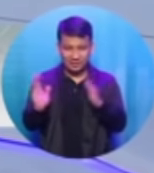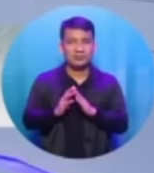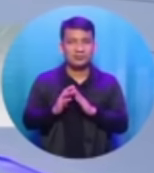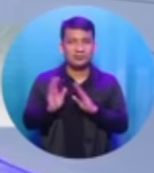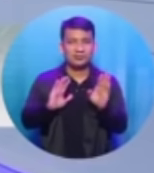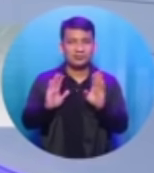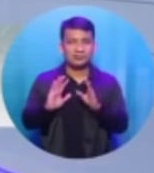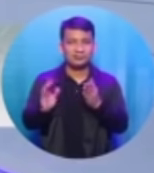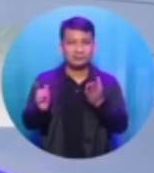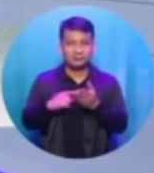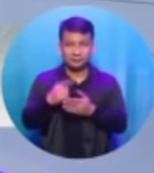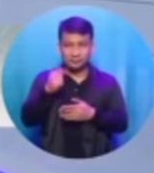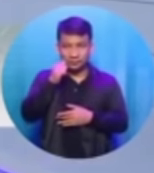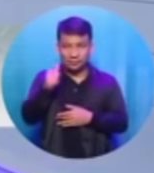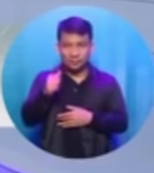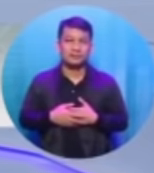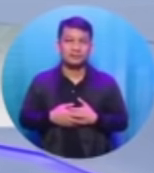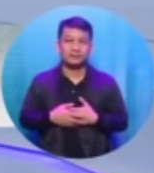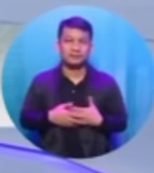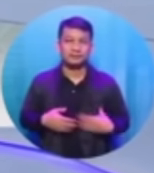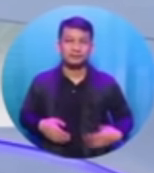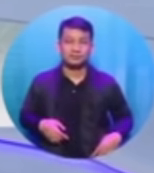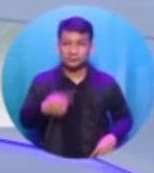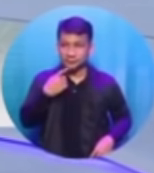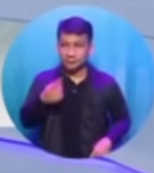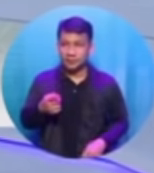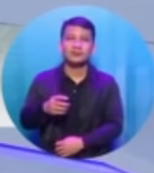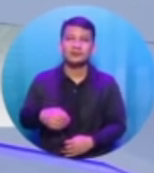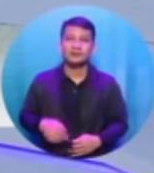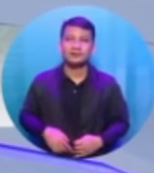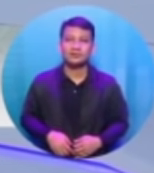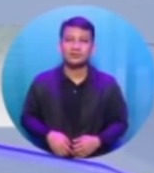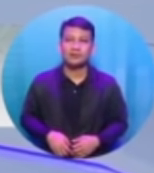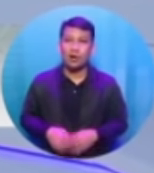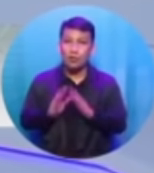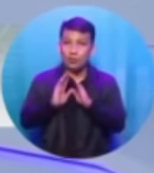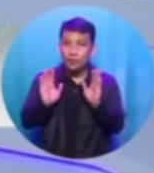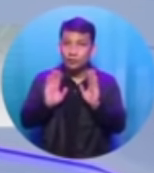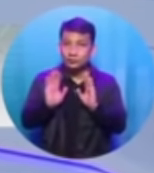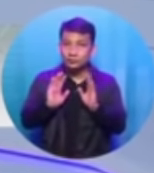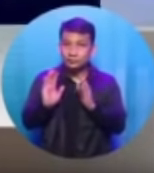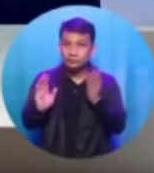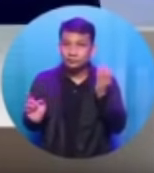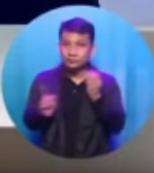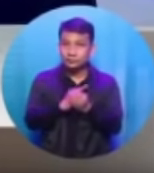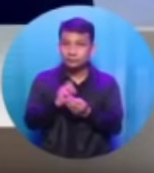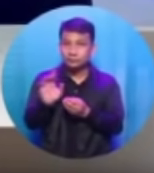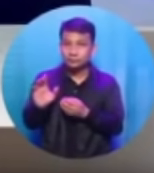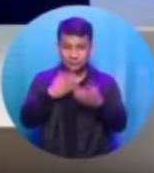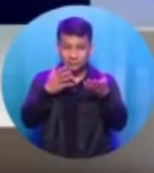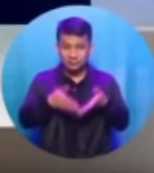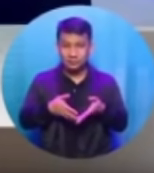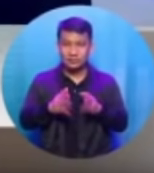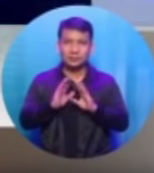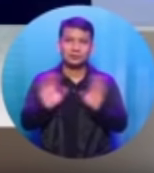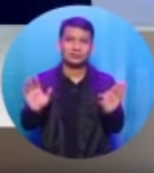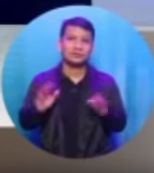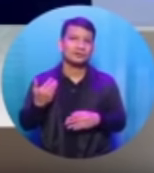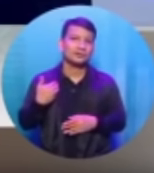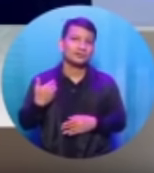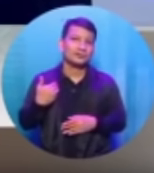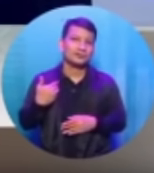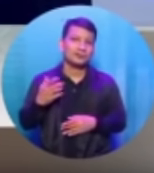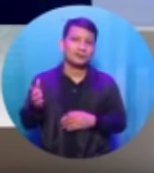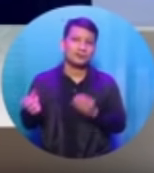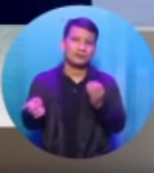sir. Okay. Ma'am Alice, ngayon pa lamang, nagsasabi na ako sa inyo na huwag niyo pong palalayasin yung mga nagsumbong. Ay, hindi po kami